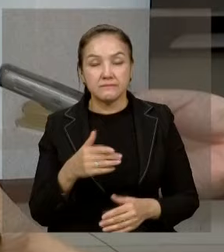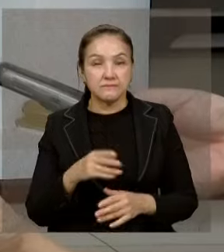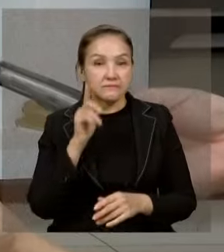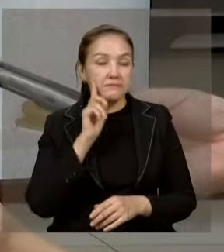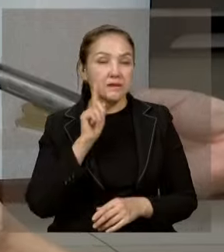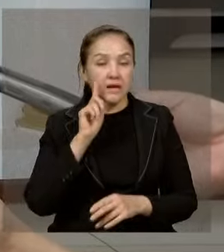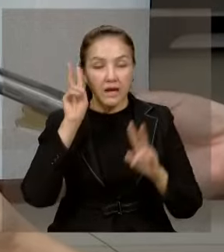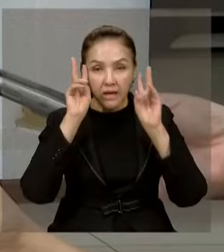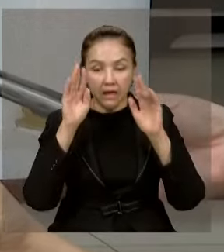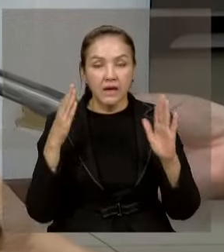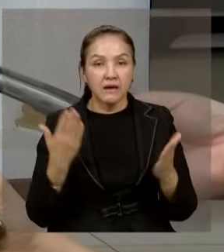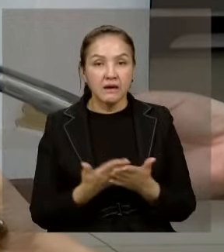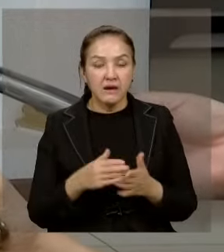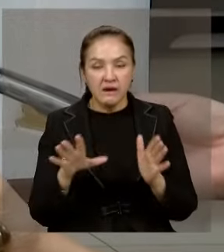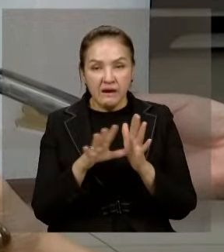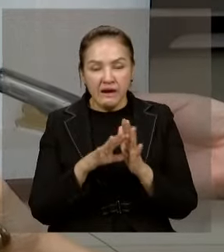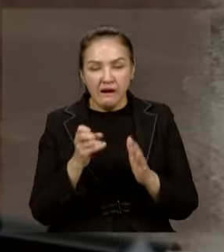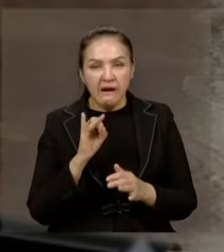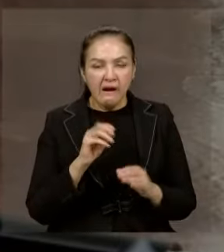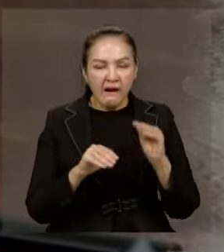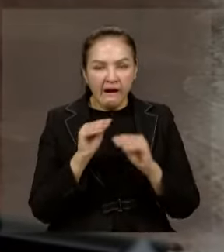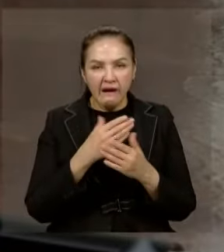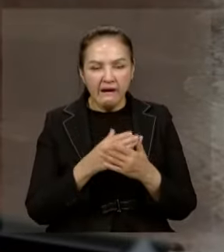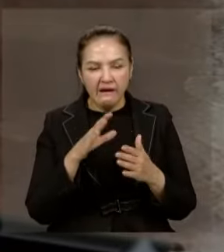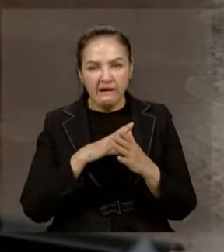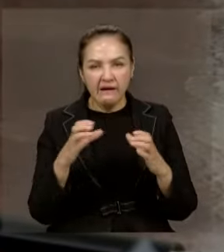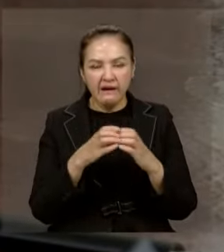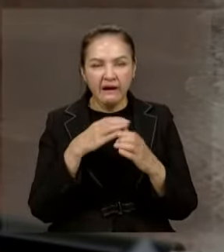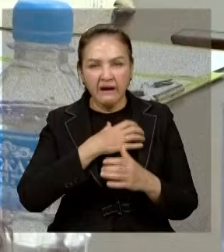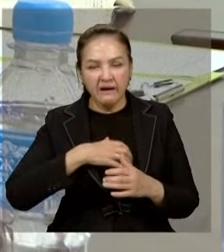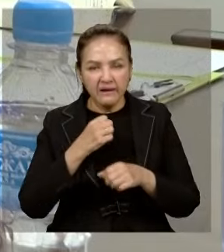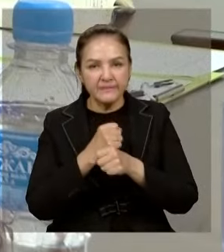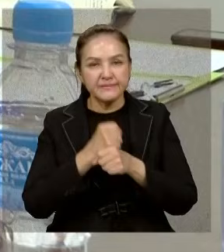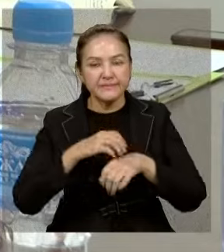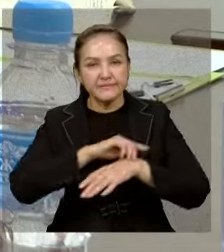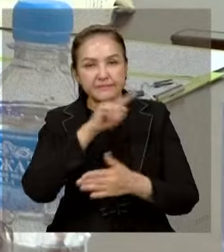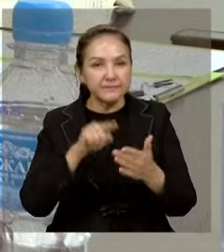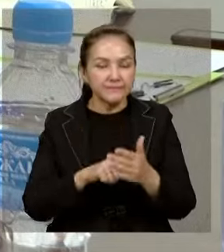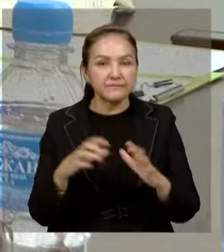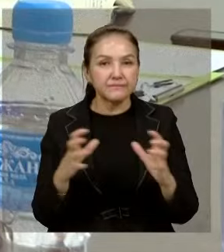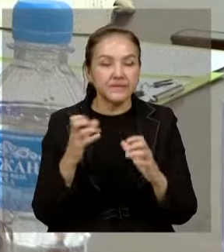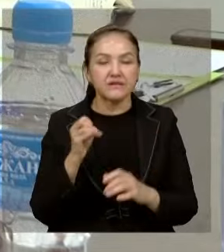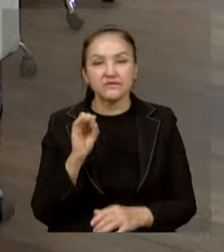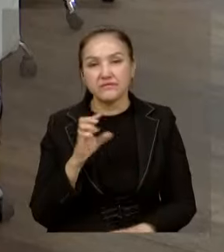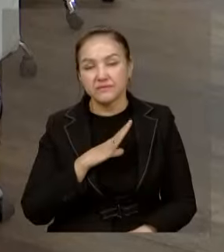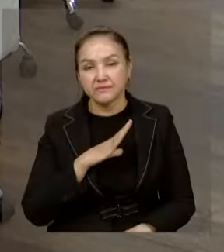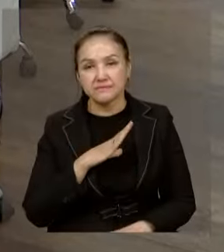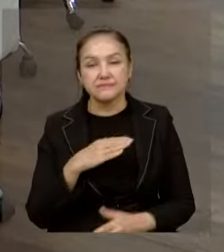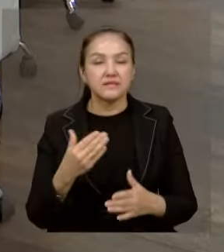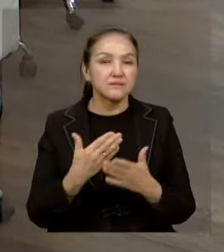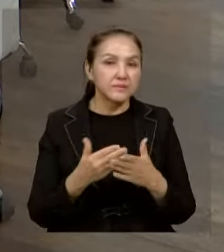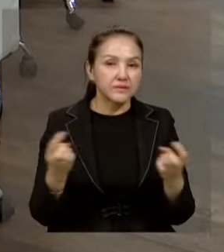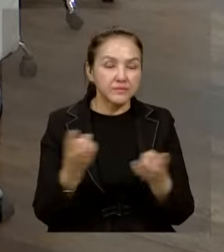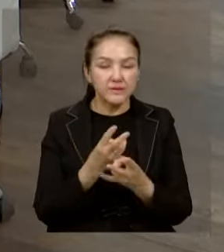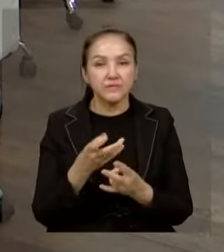немет больших энергий аккумулировать при реализации проекта важно проработать вопрос хранения радиационных отходов обеспечить наличие